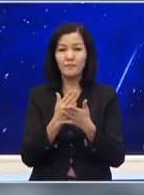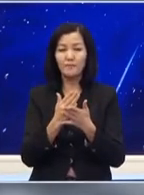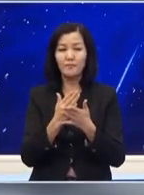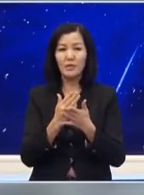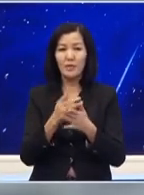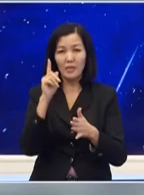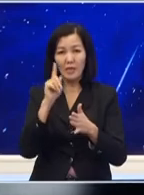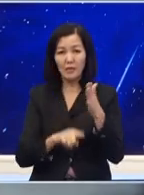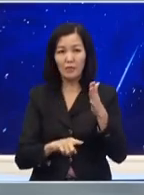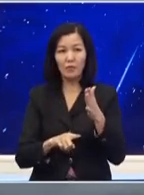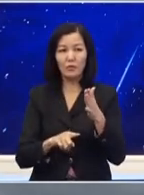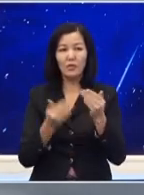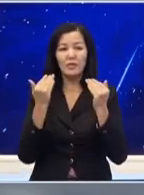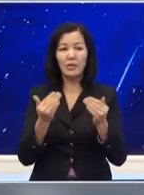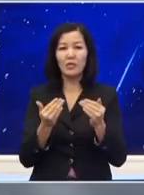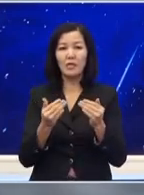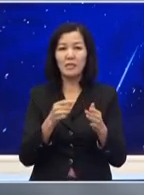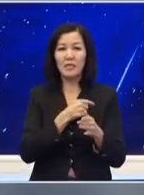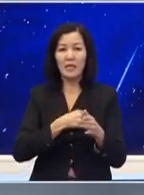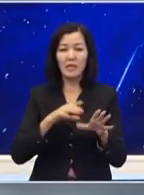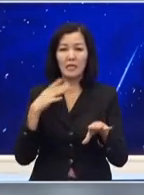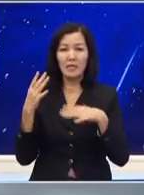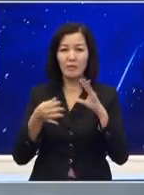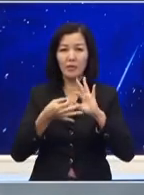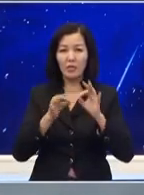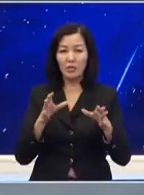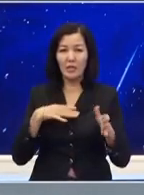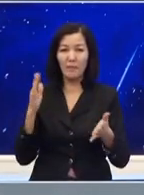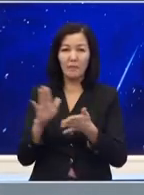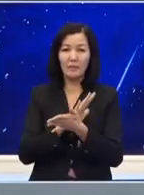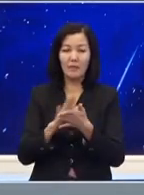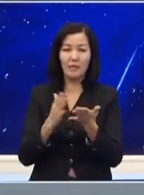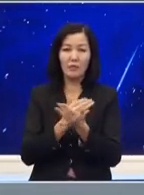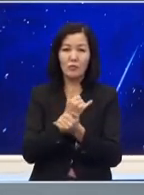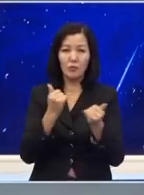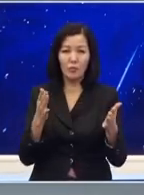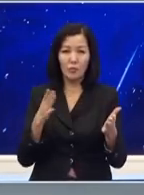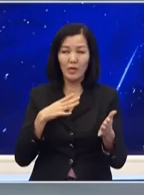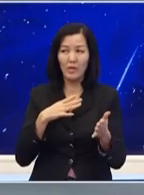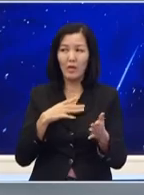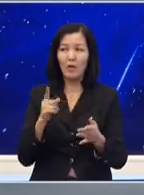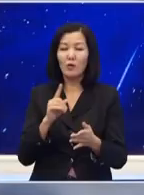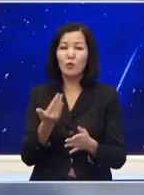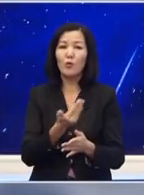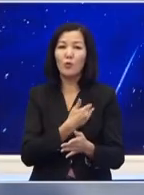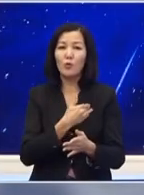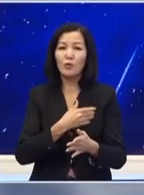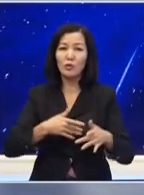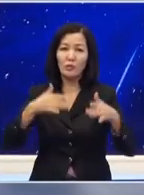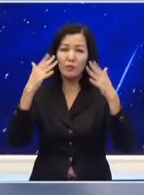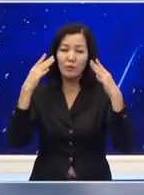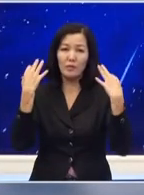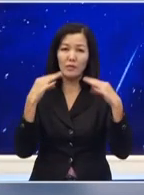подающими надежды парапланеристами тренеры занимаются тщательно, на бесплатной основе. А для тех, кто хочет просто парить в небе с